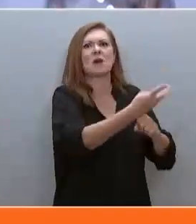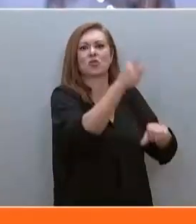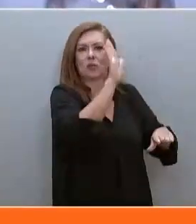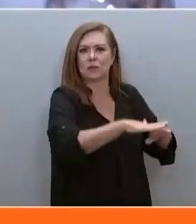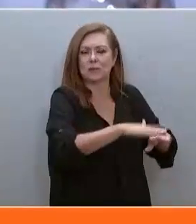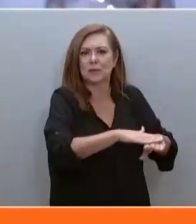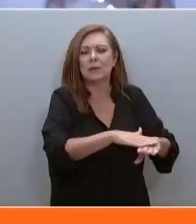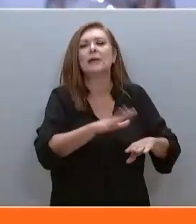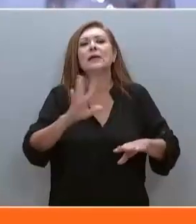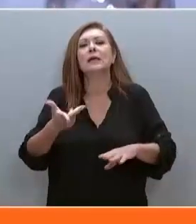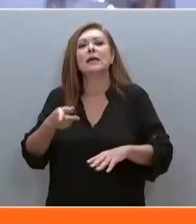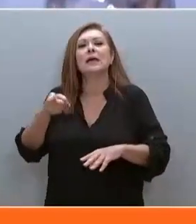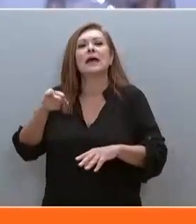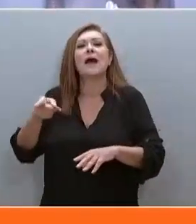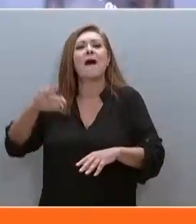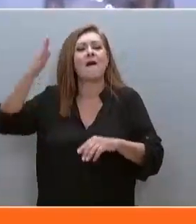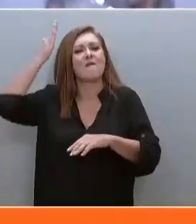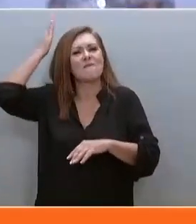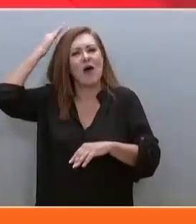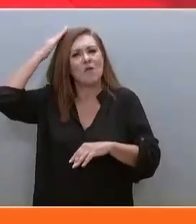από τη δική σας κυβέρνηση και είναι ο Γιάννης Βαρουφάκης.